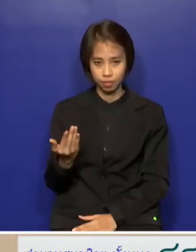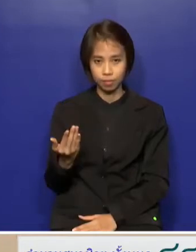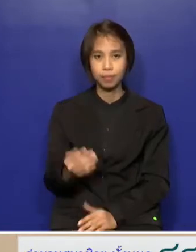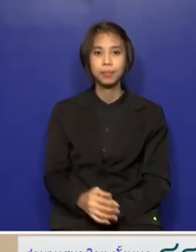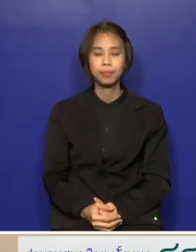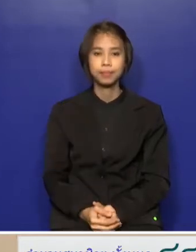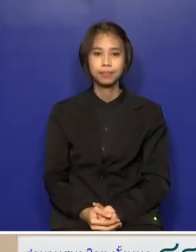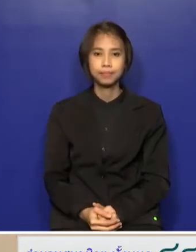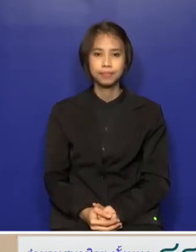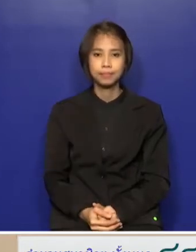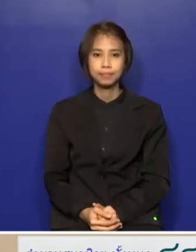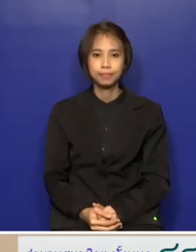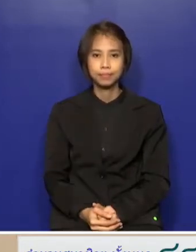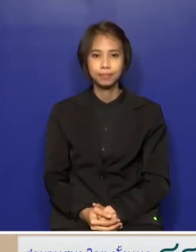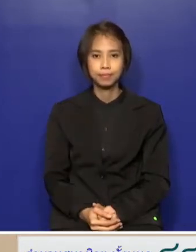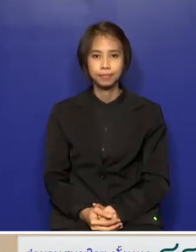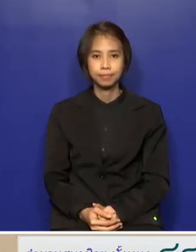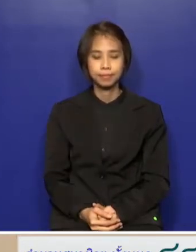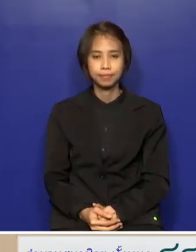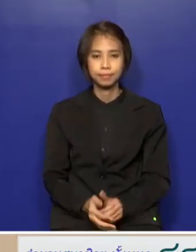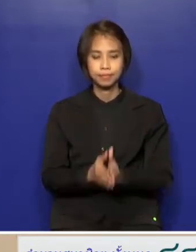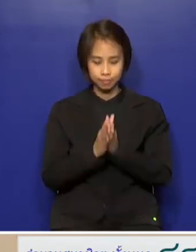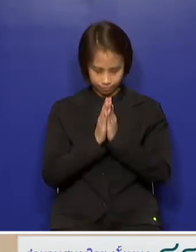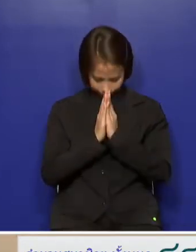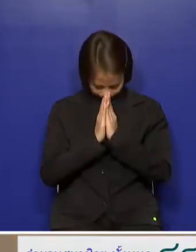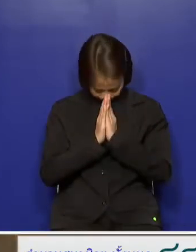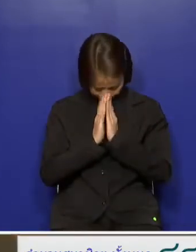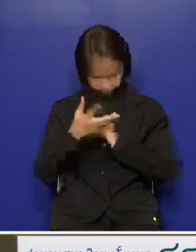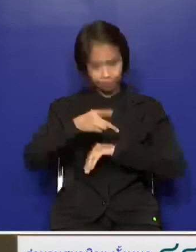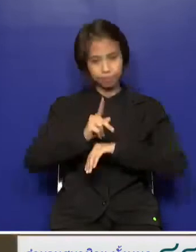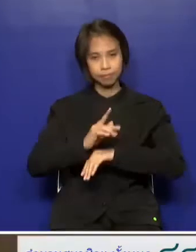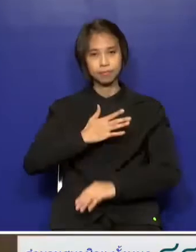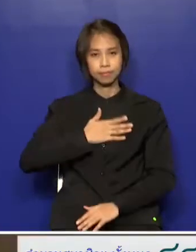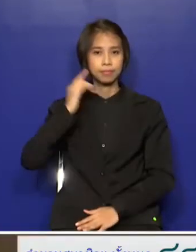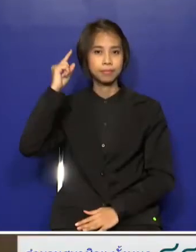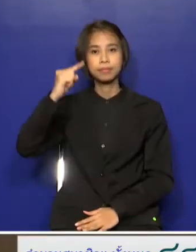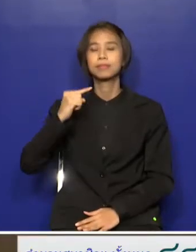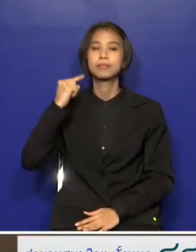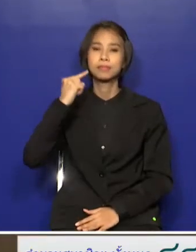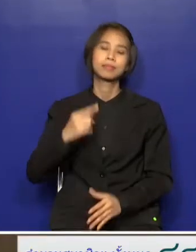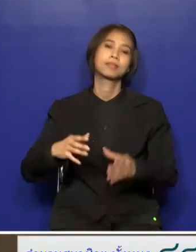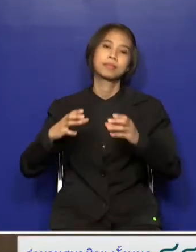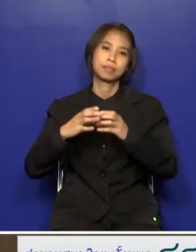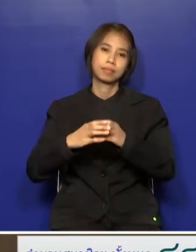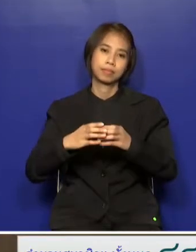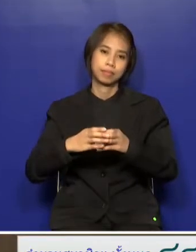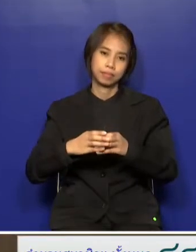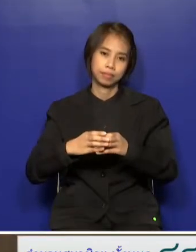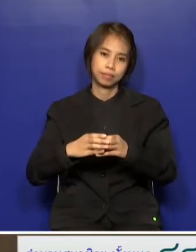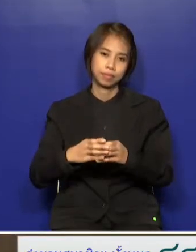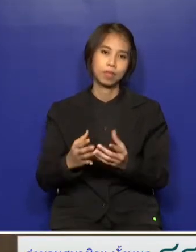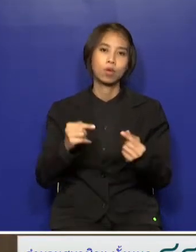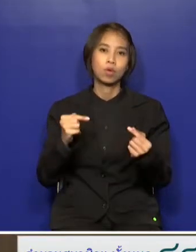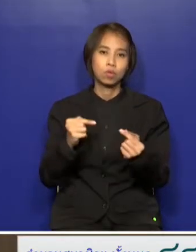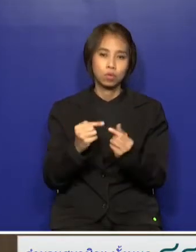ครับเชิญครับ เรียนประธานสภาที่เคารพดิฉันนางสาววรรณีตะล่อมศิลสมาชิกสภาผู้แทนราษฎรเขตยานา